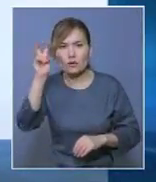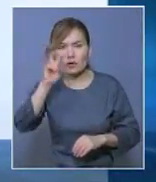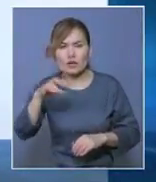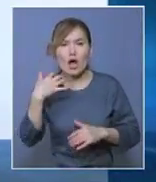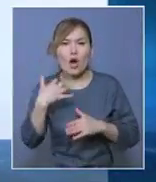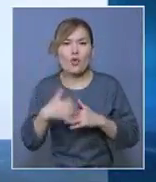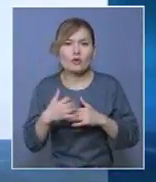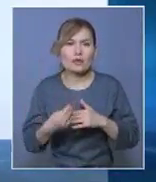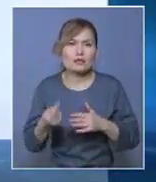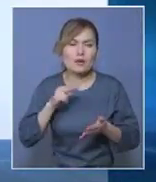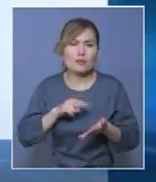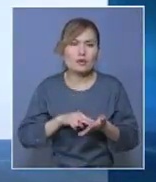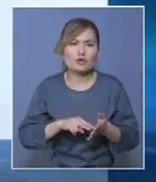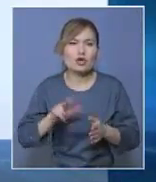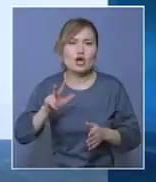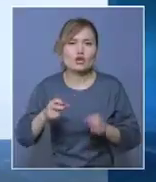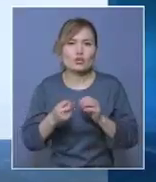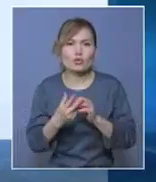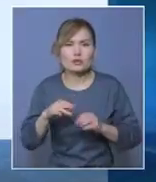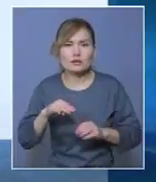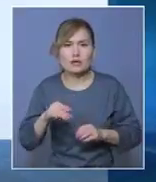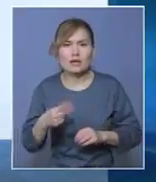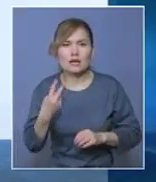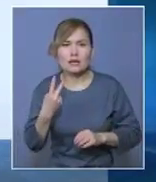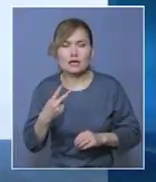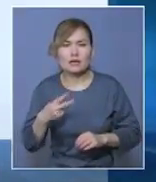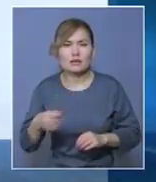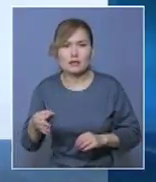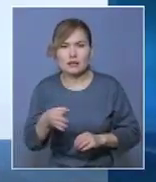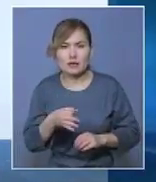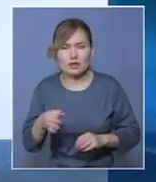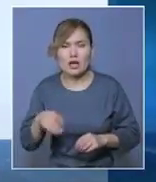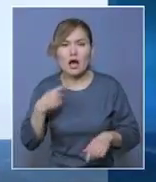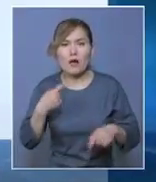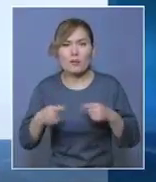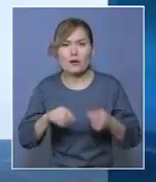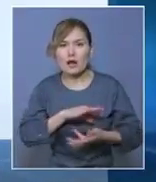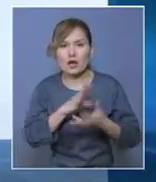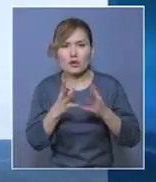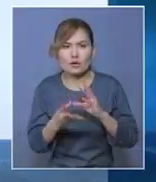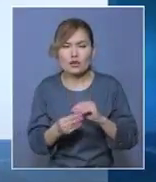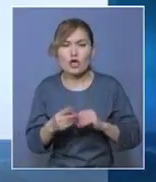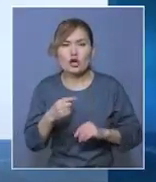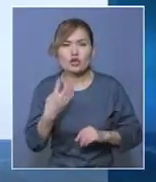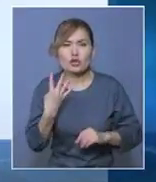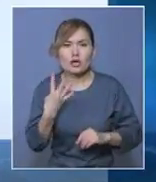бірақш долларының орташа бағамы 313 теңге 2 тиын, сауда-саттық көлемі